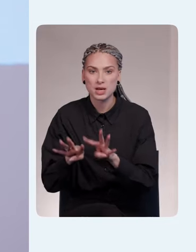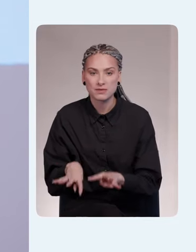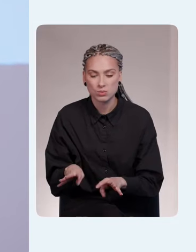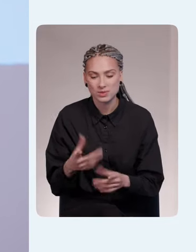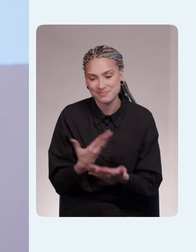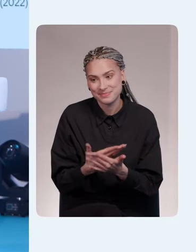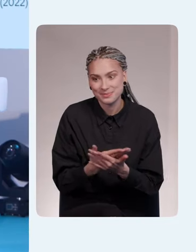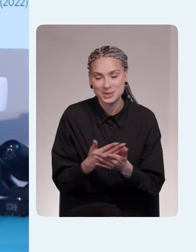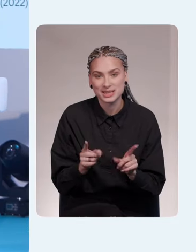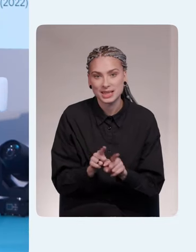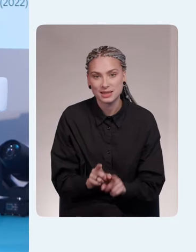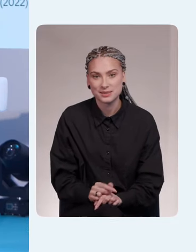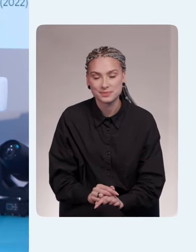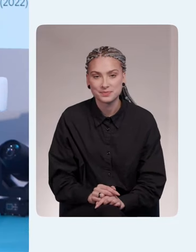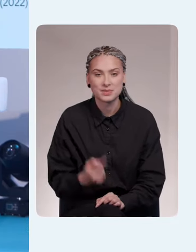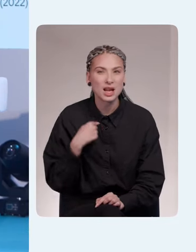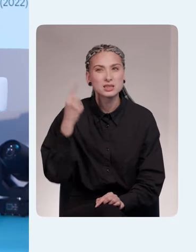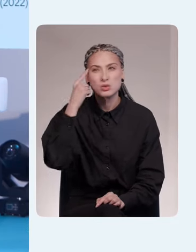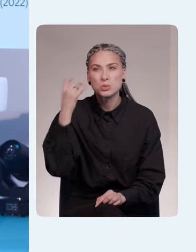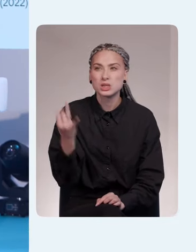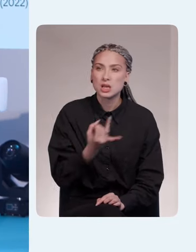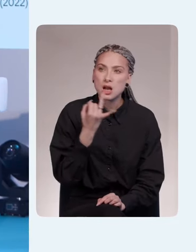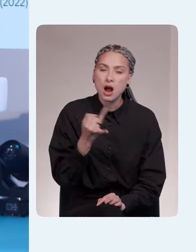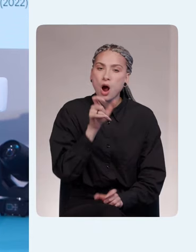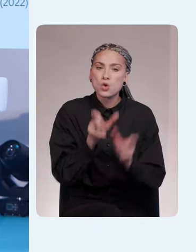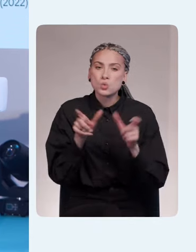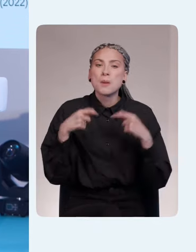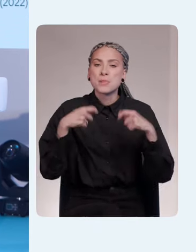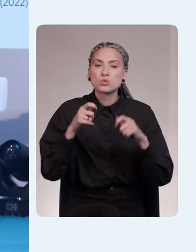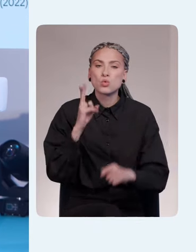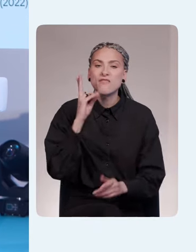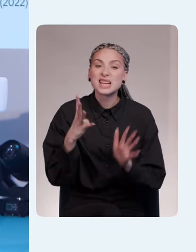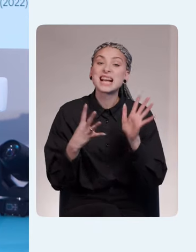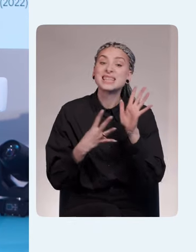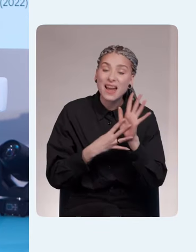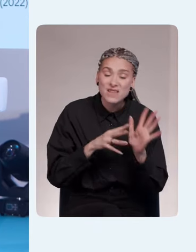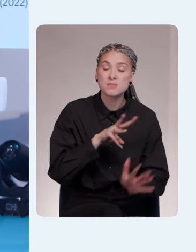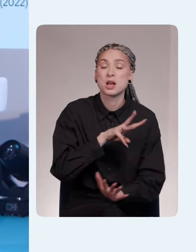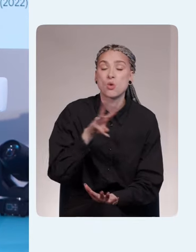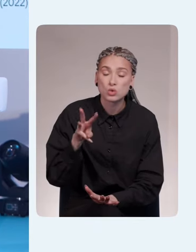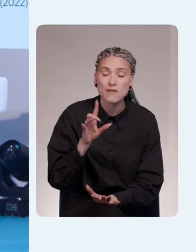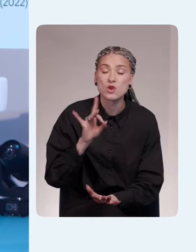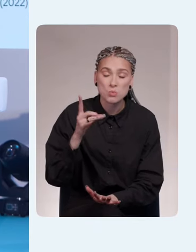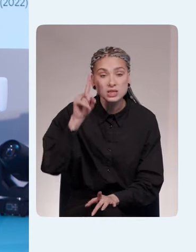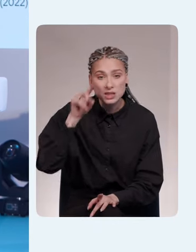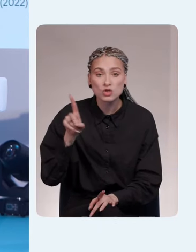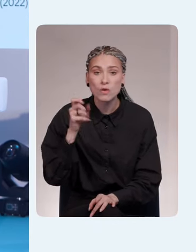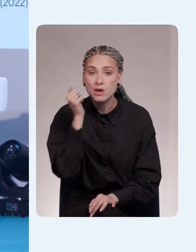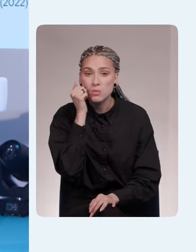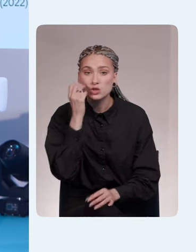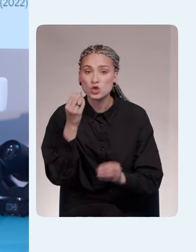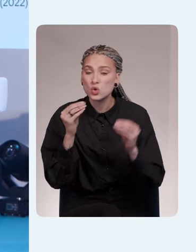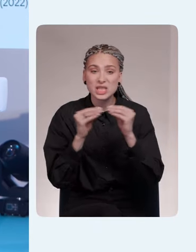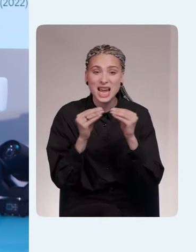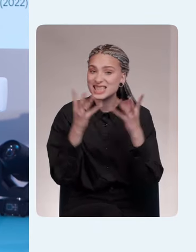так. Я задумался, интересно, а вот люди, которые продают квартиры за 9 миллионов рублей, в курсе, что в Москве еще 10